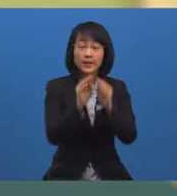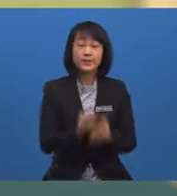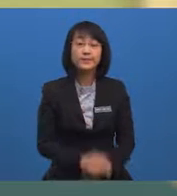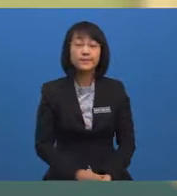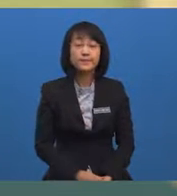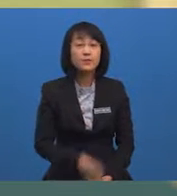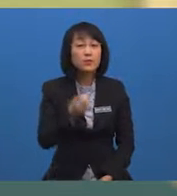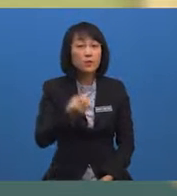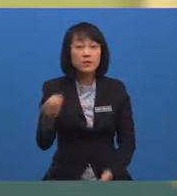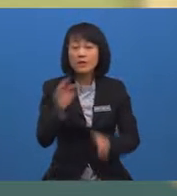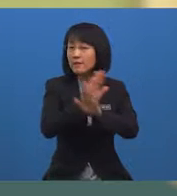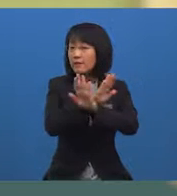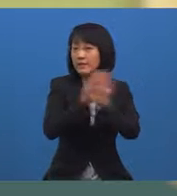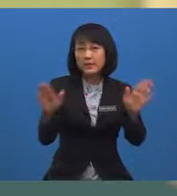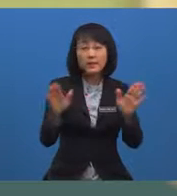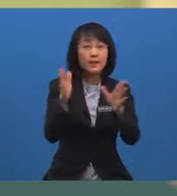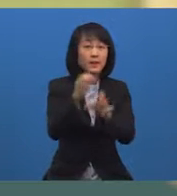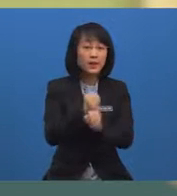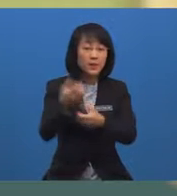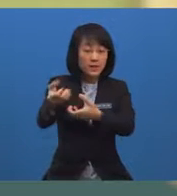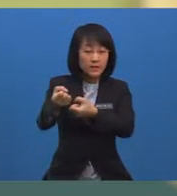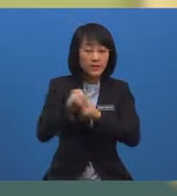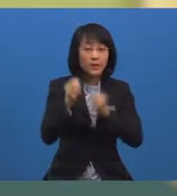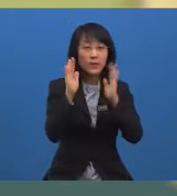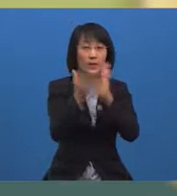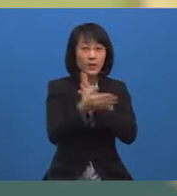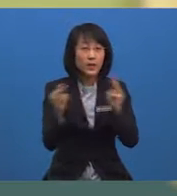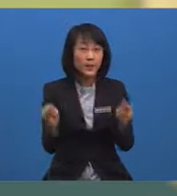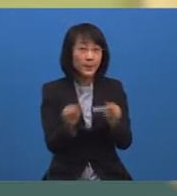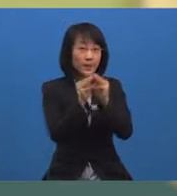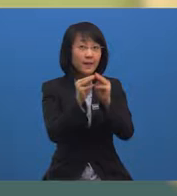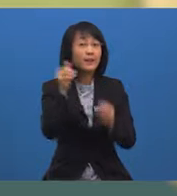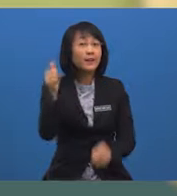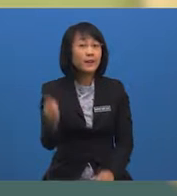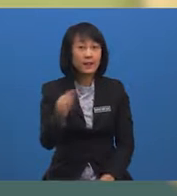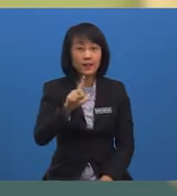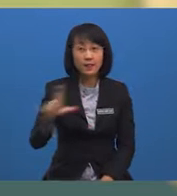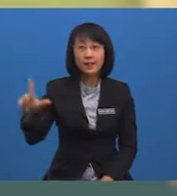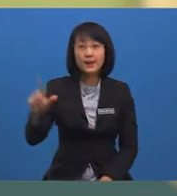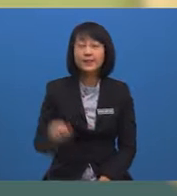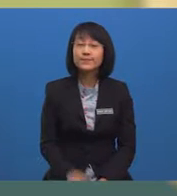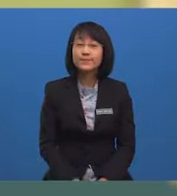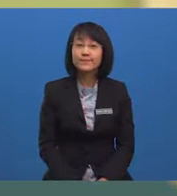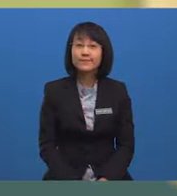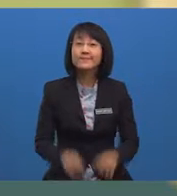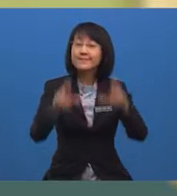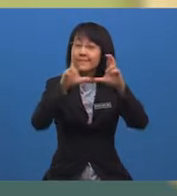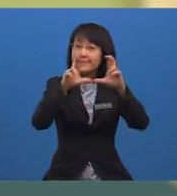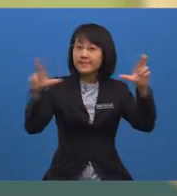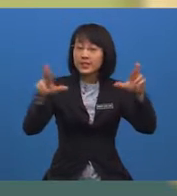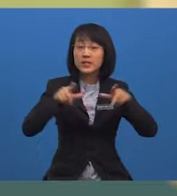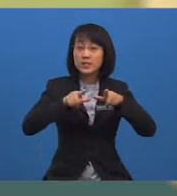tidak dapat ditarik oleh magnet ialah, murid-murid ingat, pembaris kayu,